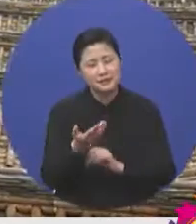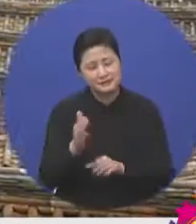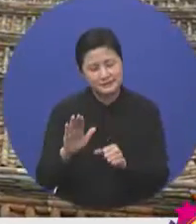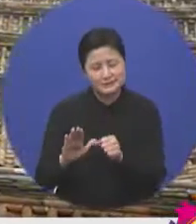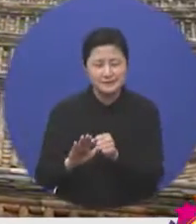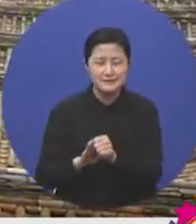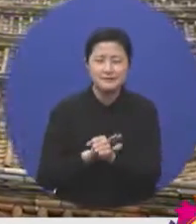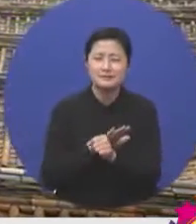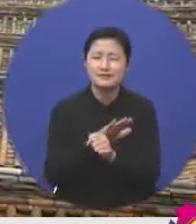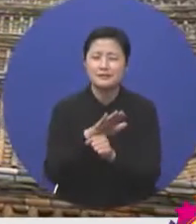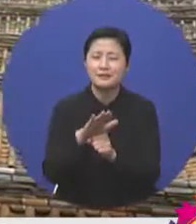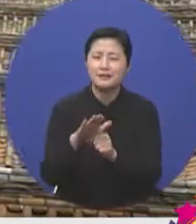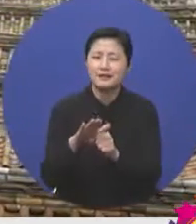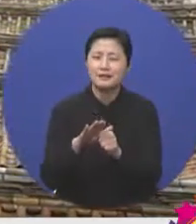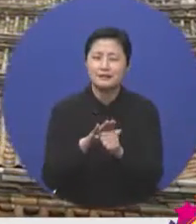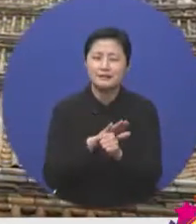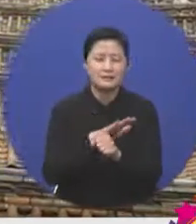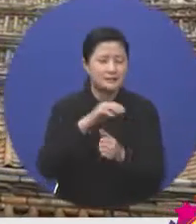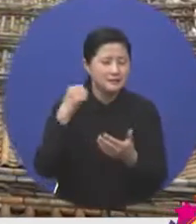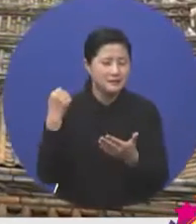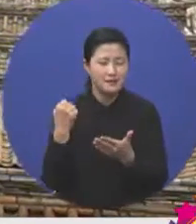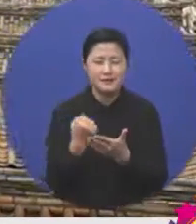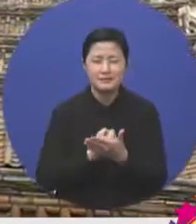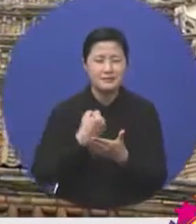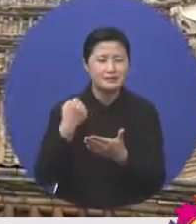서로가 그 사랑을